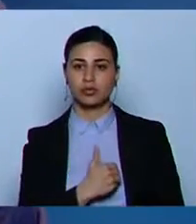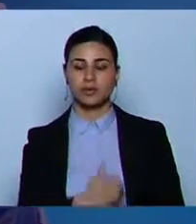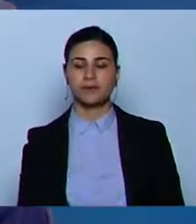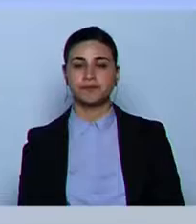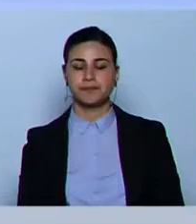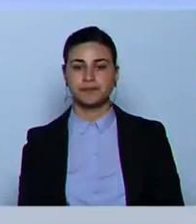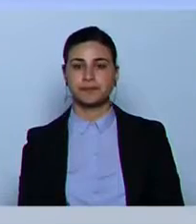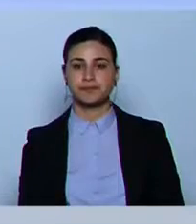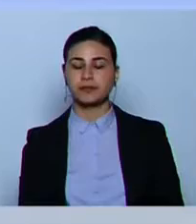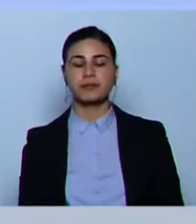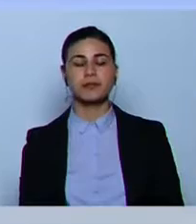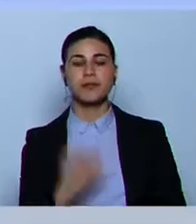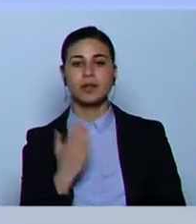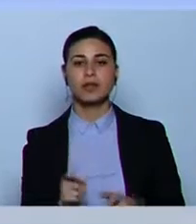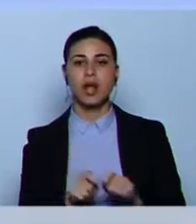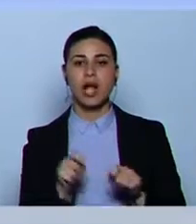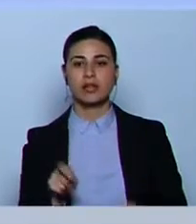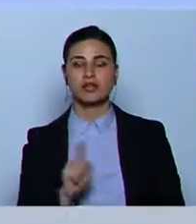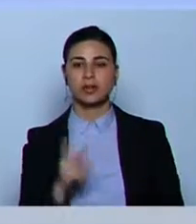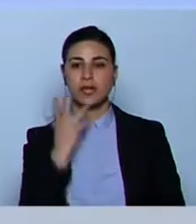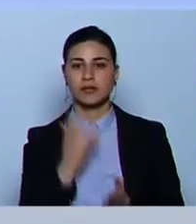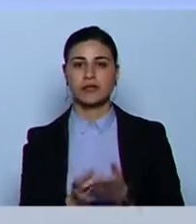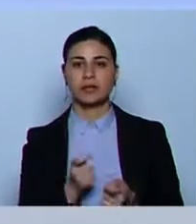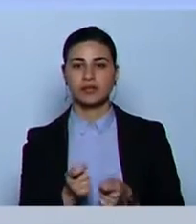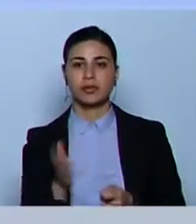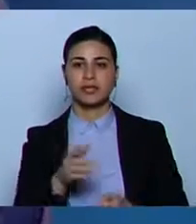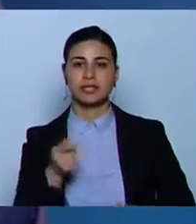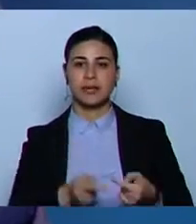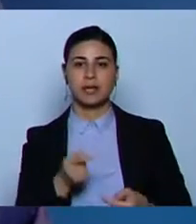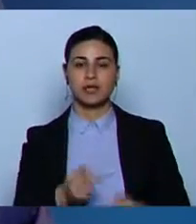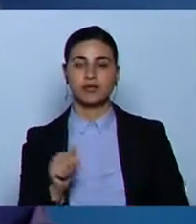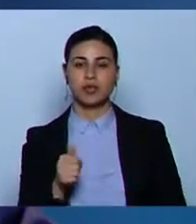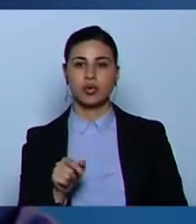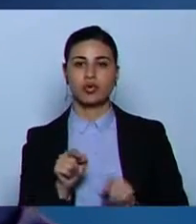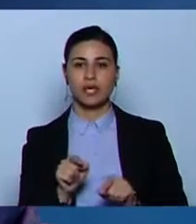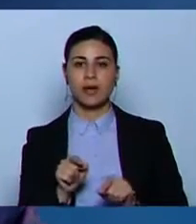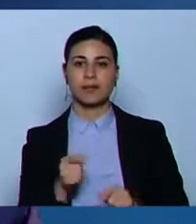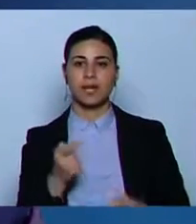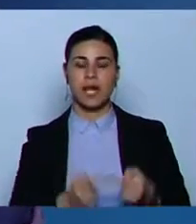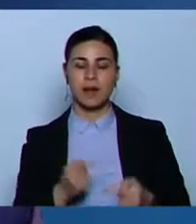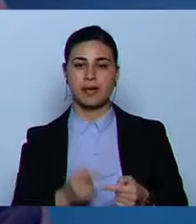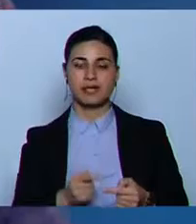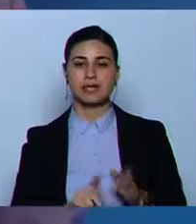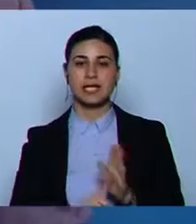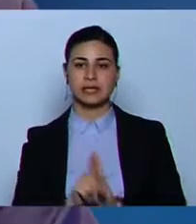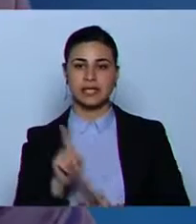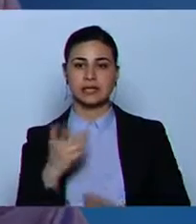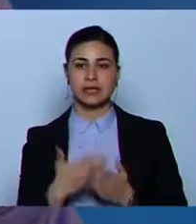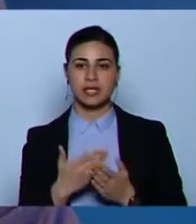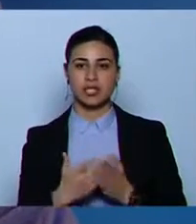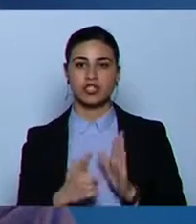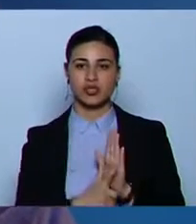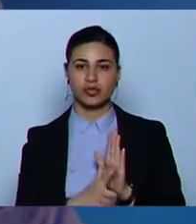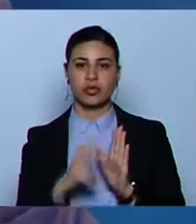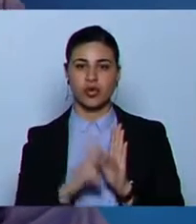მაიც ანუ თუ არ შეიქმნა რეალურად თვითმართველობაზე ეს დებატები, როგორც ამ კამათის დასაწყისი, თუნდაც ის 7